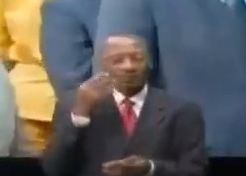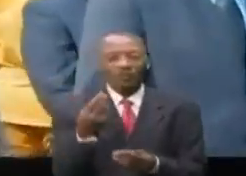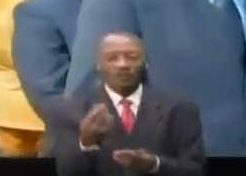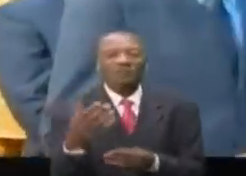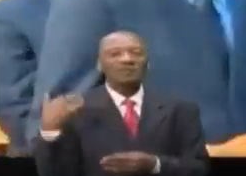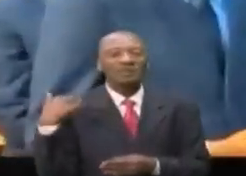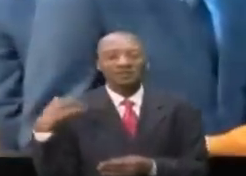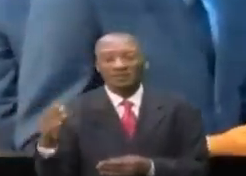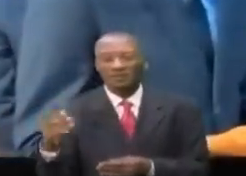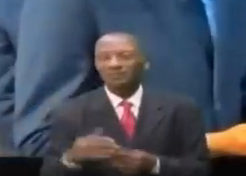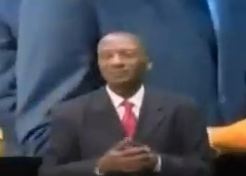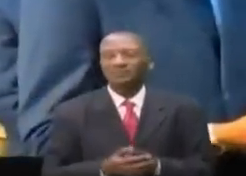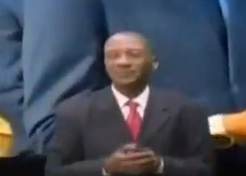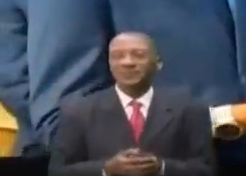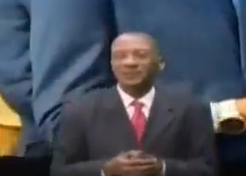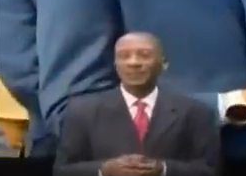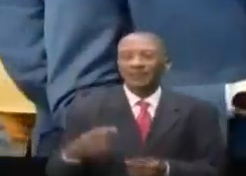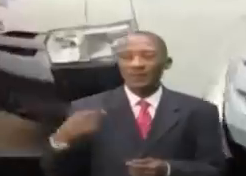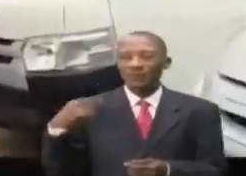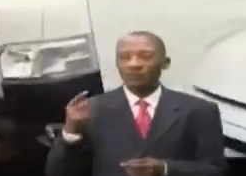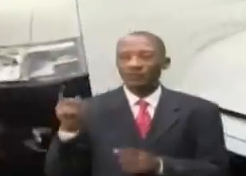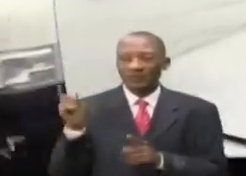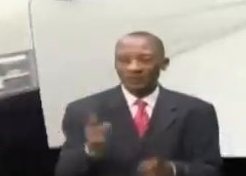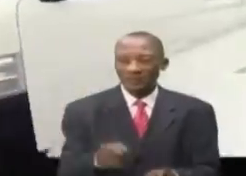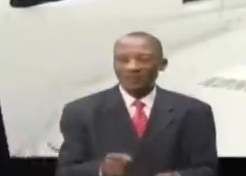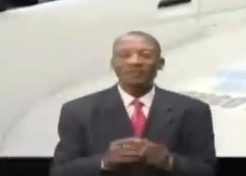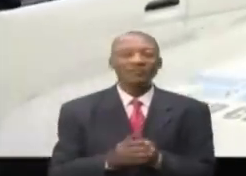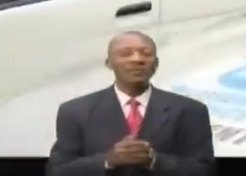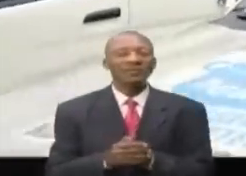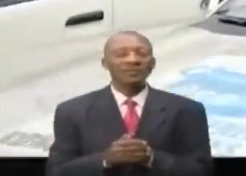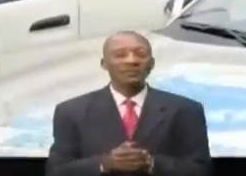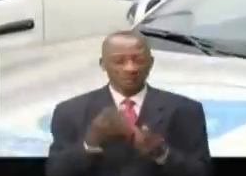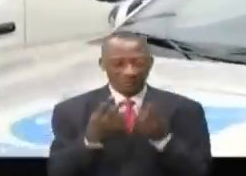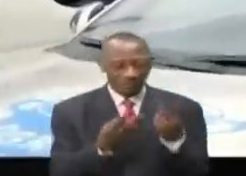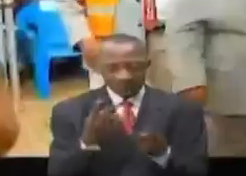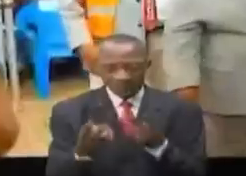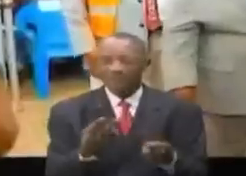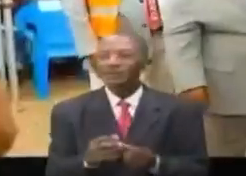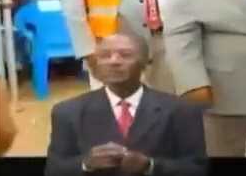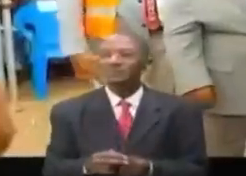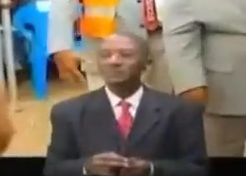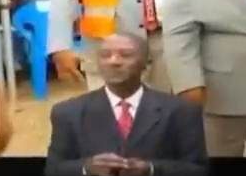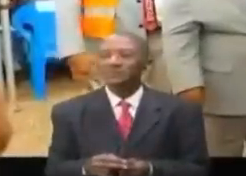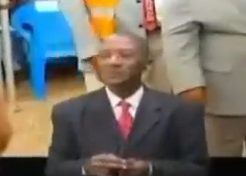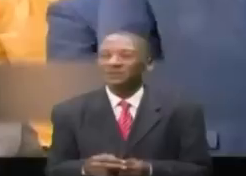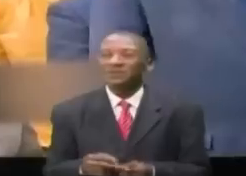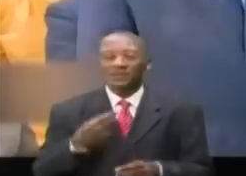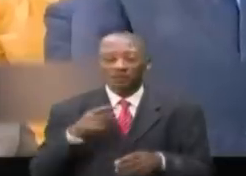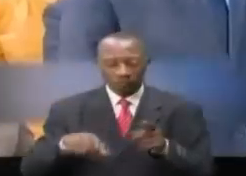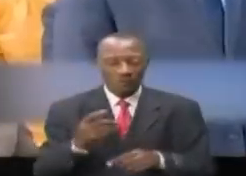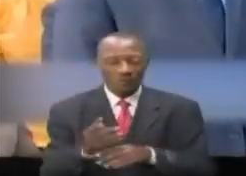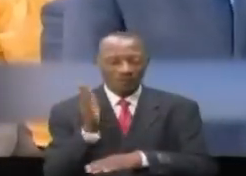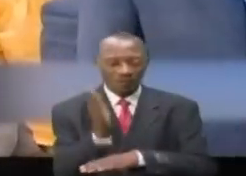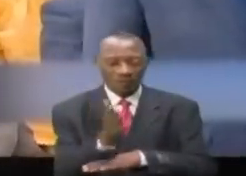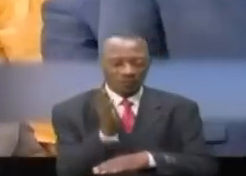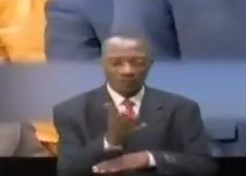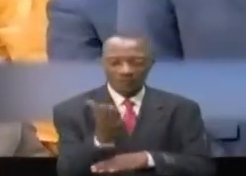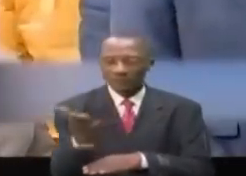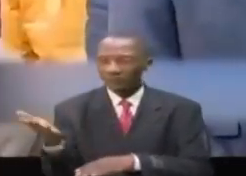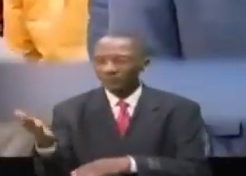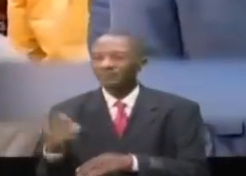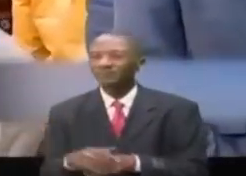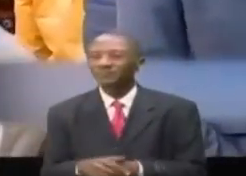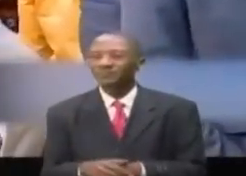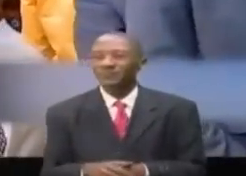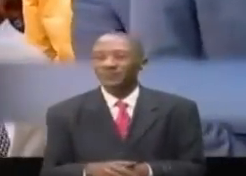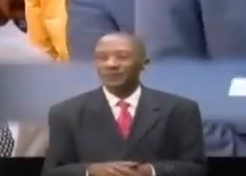charrois automobiles de cette régie avec ses véhicules neufs et leur a prodigué des conseils. En vous remettant ces clés